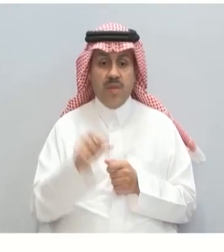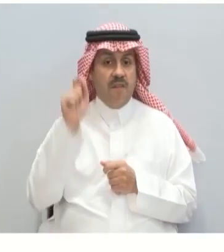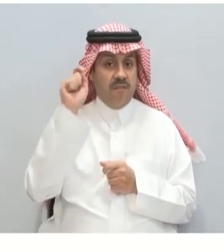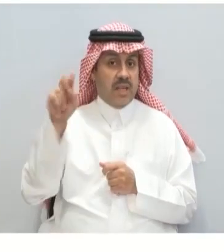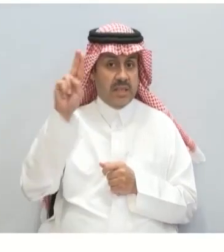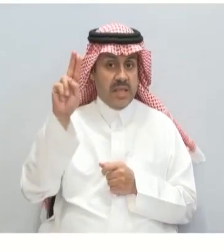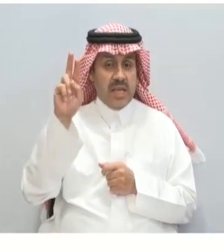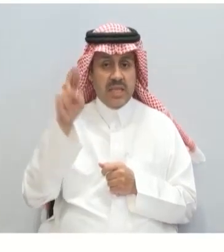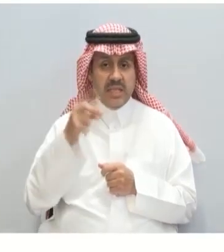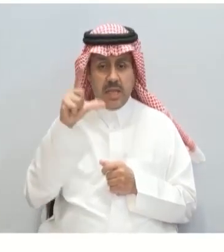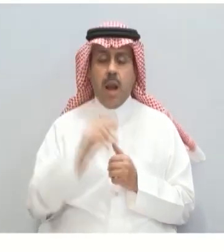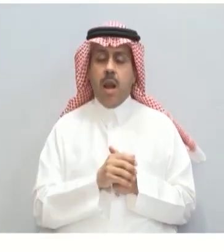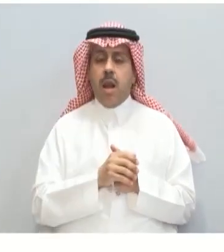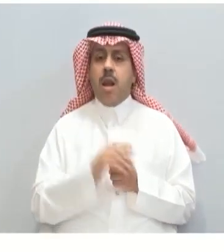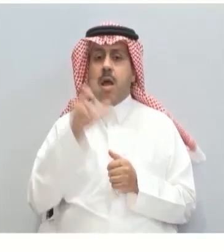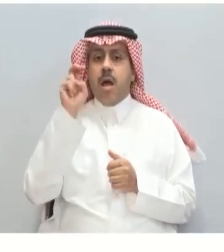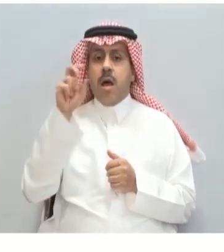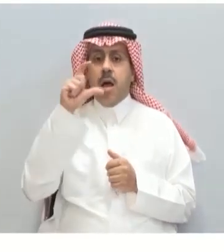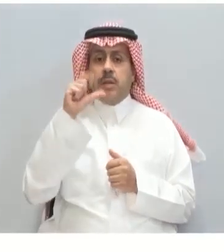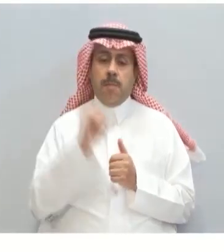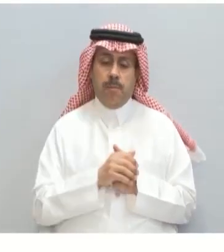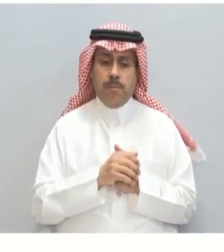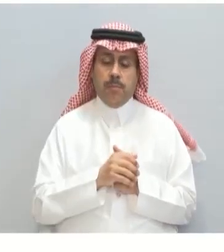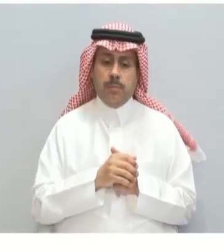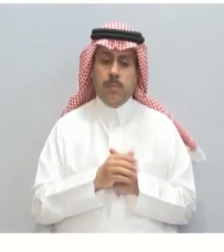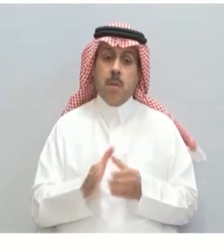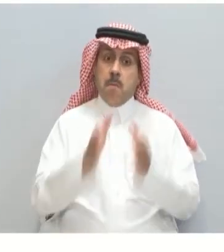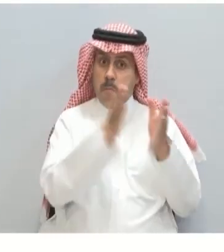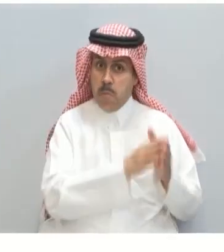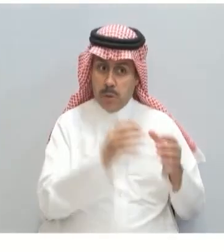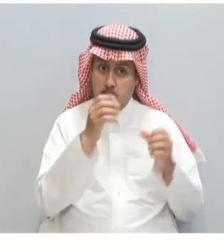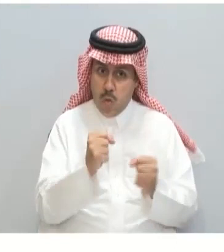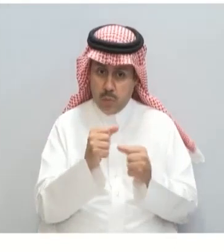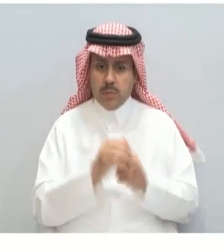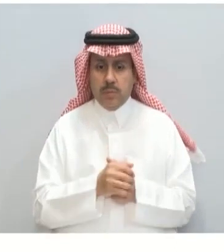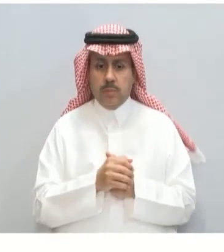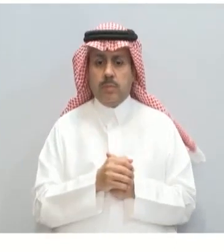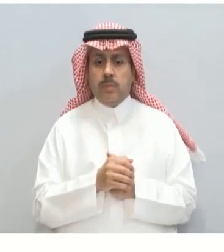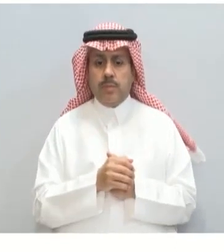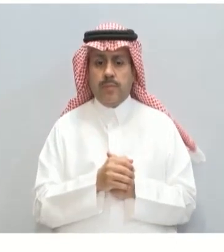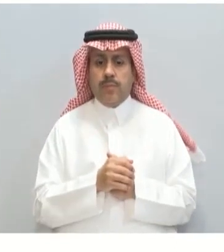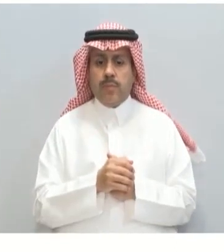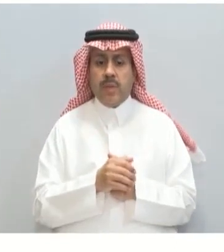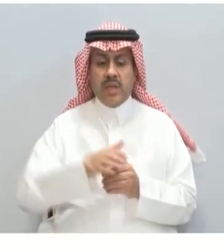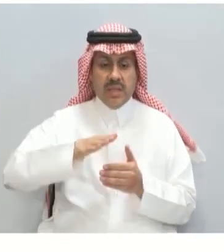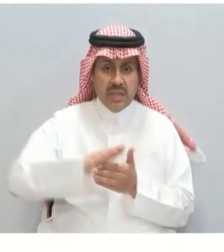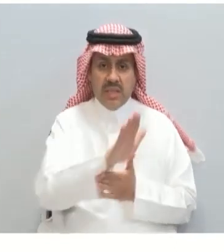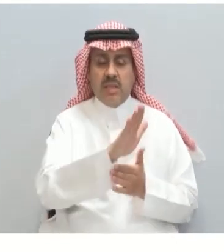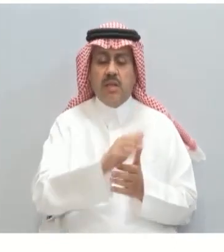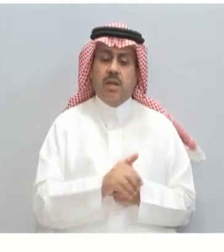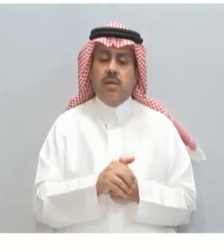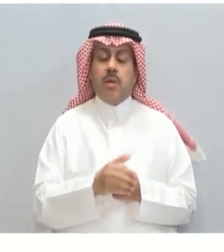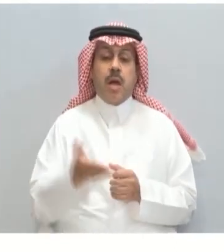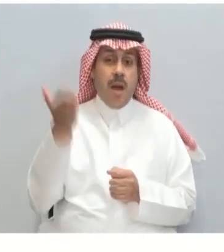ثبوتها ما المراد بهذه الجمله ايها الطلاب والطالبات الوارده في الايه الكريمه نعم هذا مثل لمن